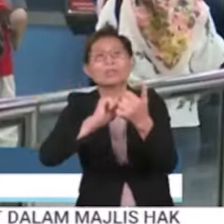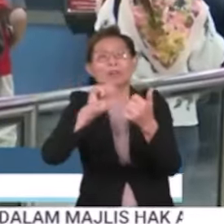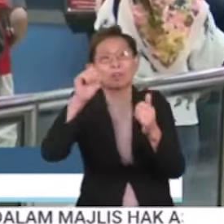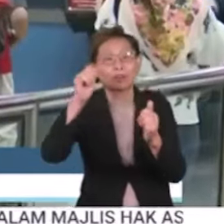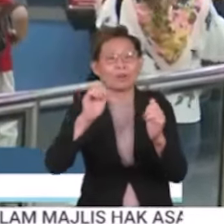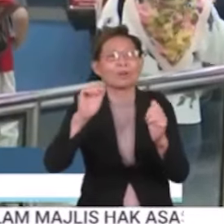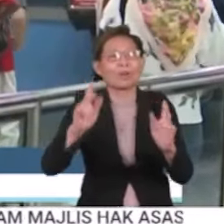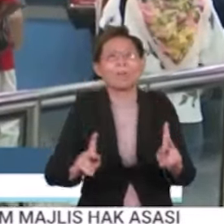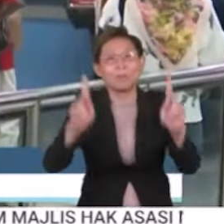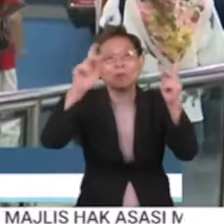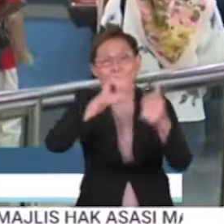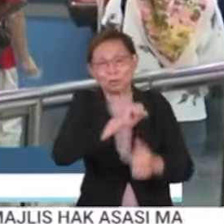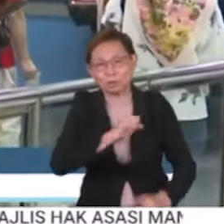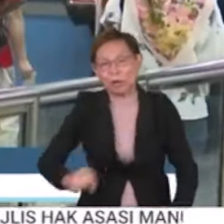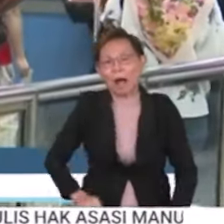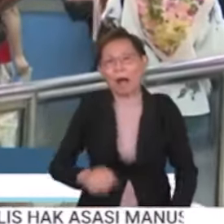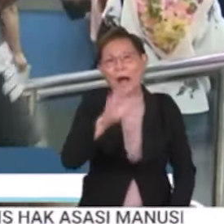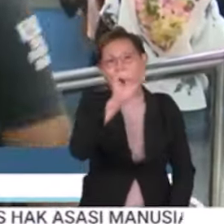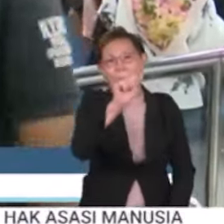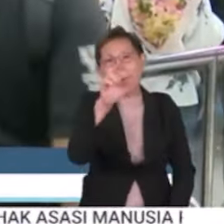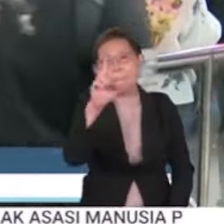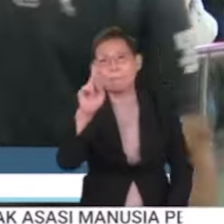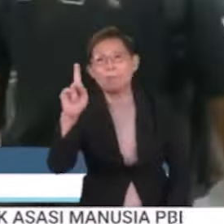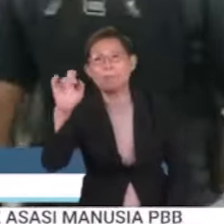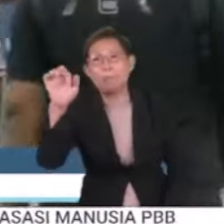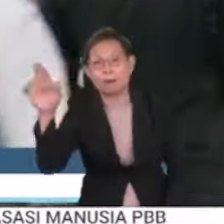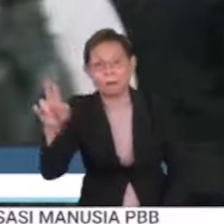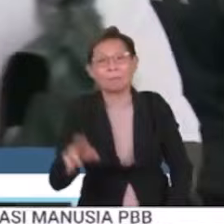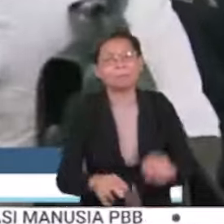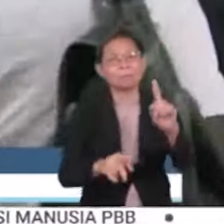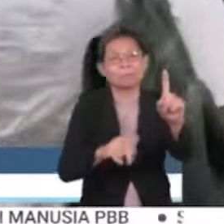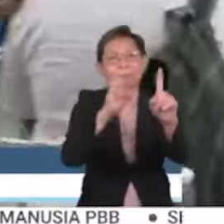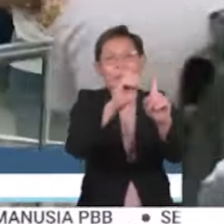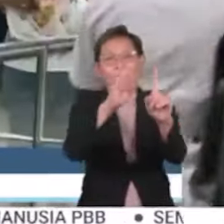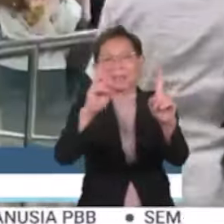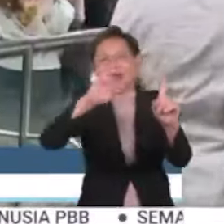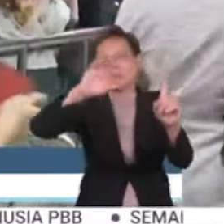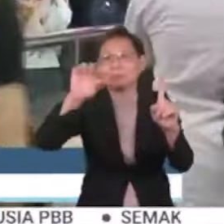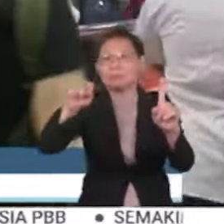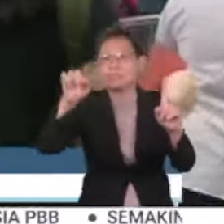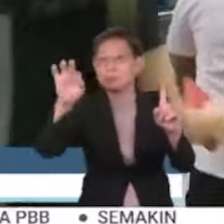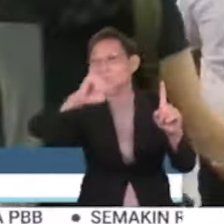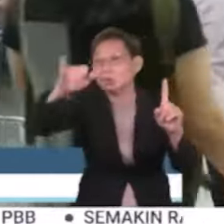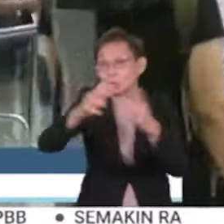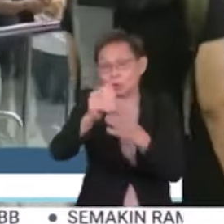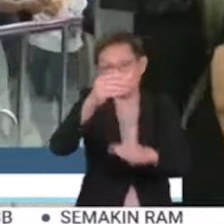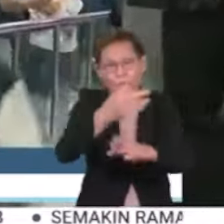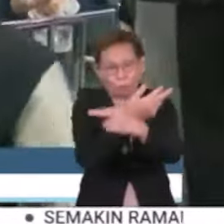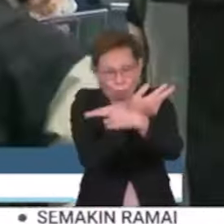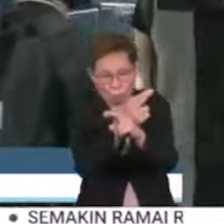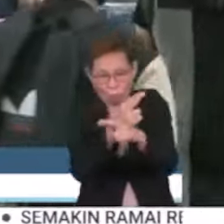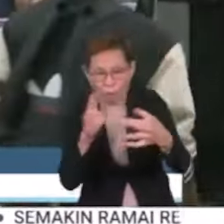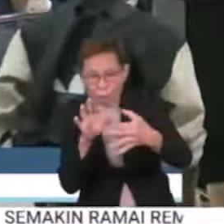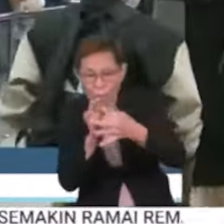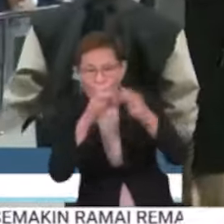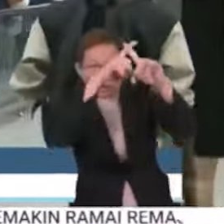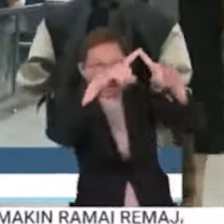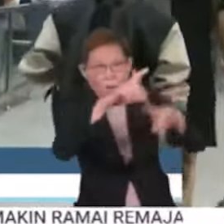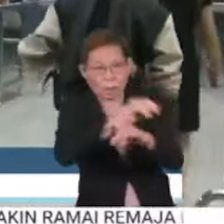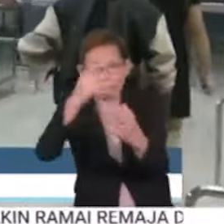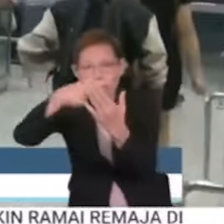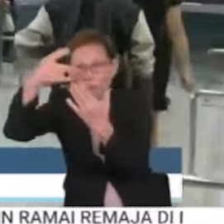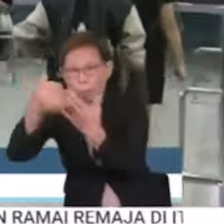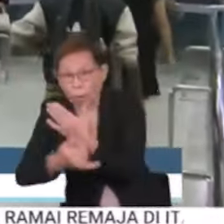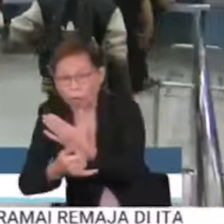Bakar ksab sebanyak rm6.9 juta pula bagi naik taraf penggabungan dewan dan projek baharu